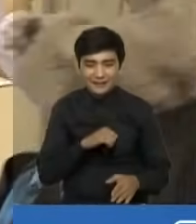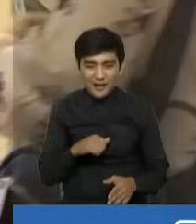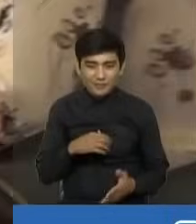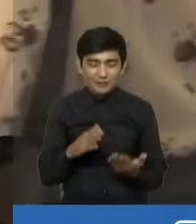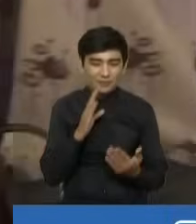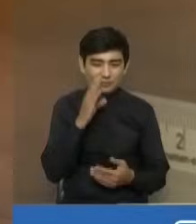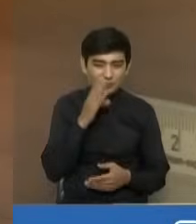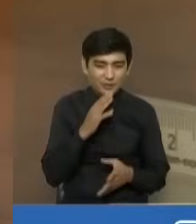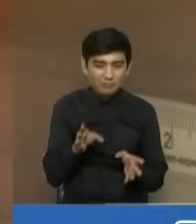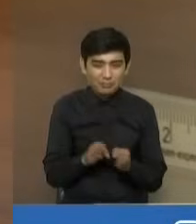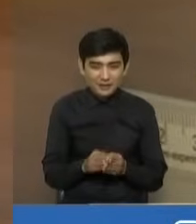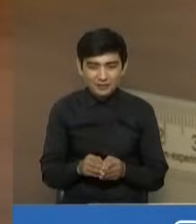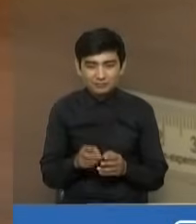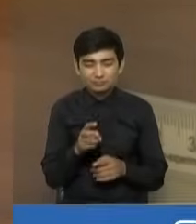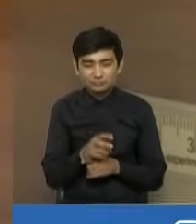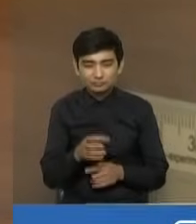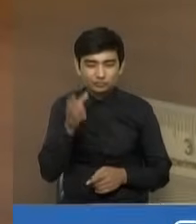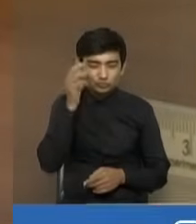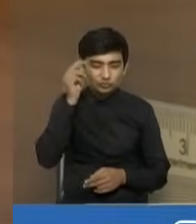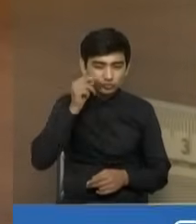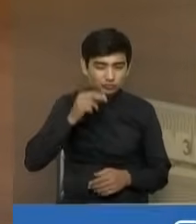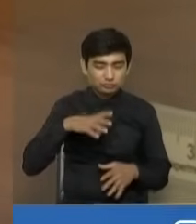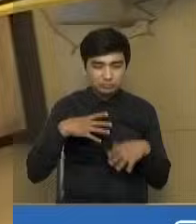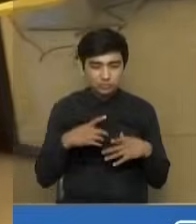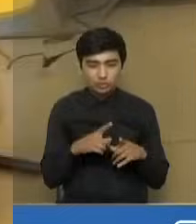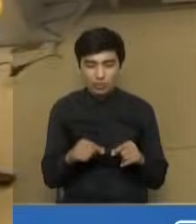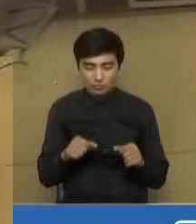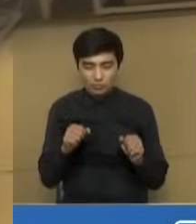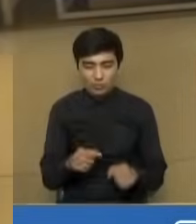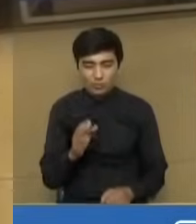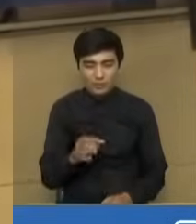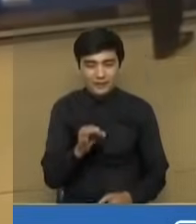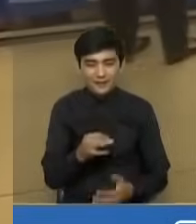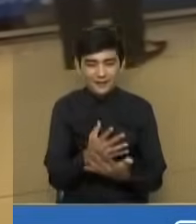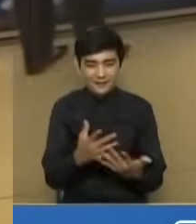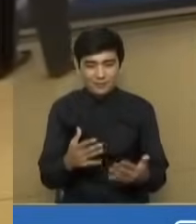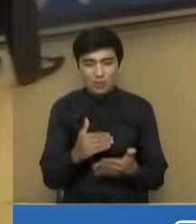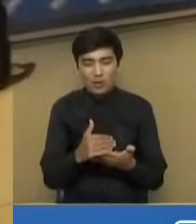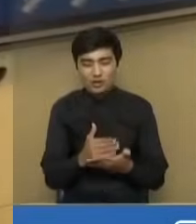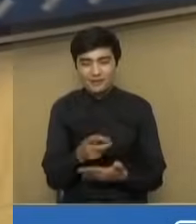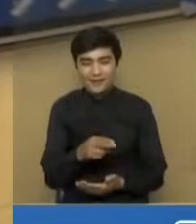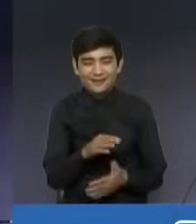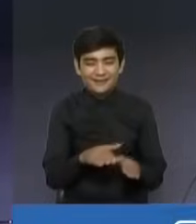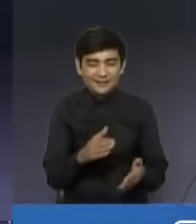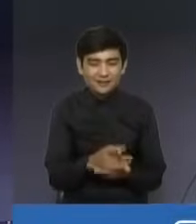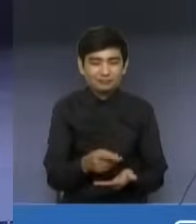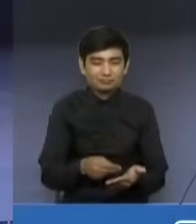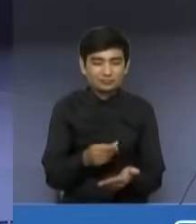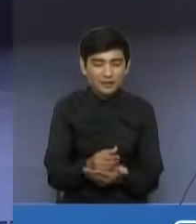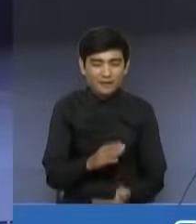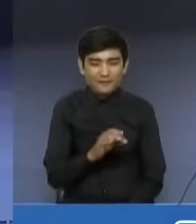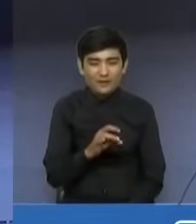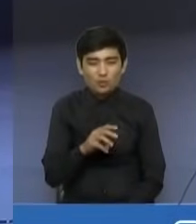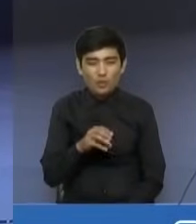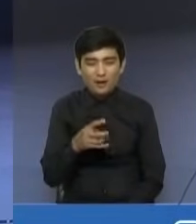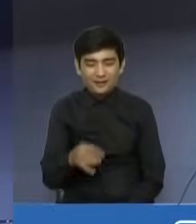с родителями смогут получить базовые знания для подготовки в школу. На рынке уже есть развивающие приложения для детей, но они платные. Виртуальный